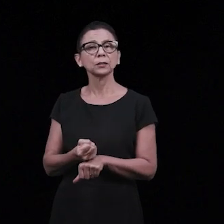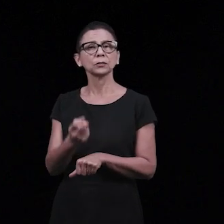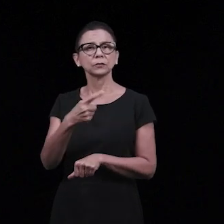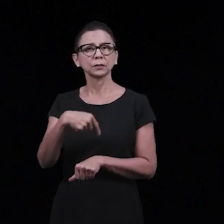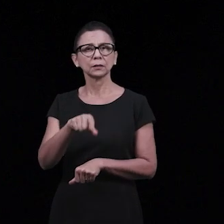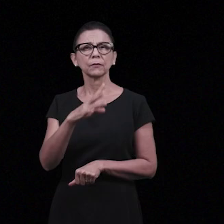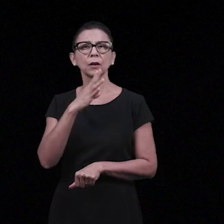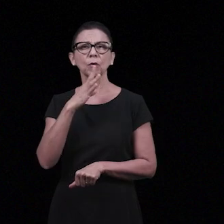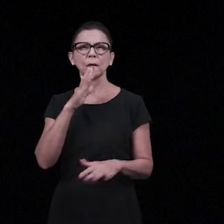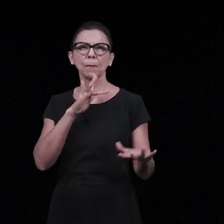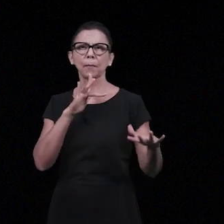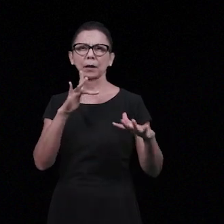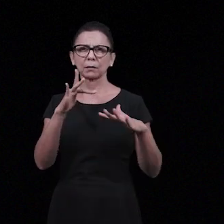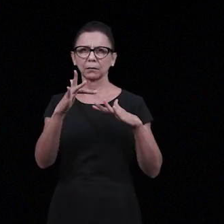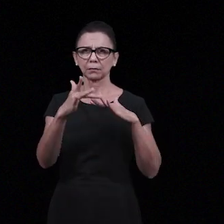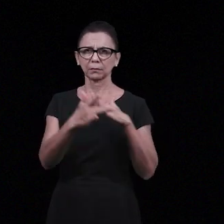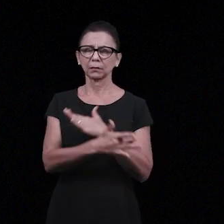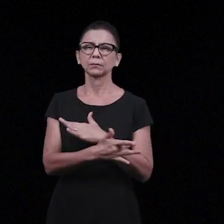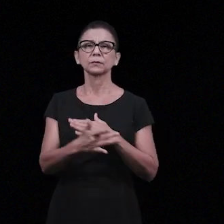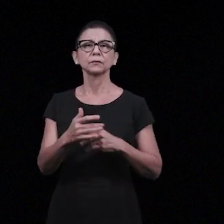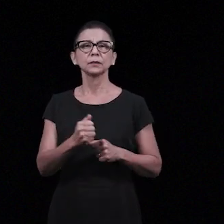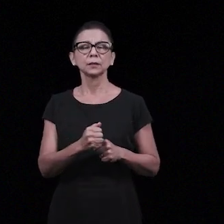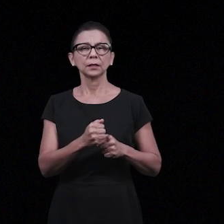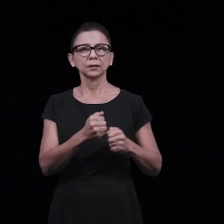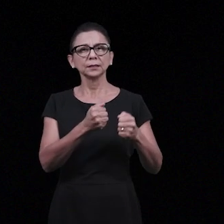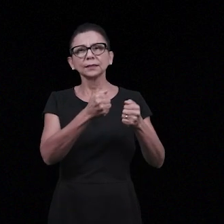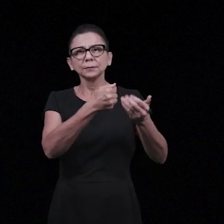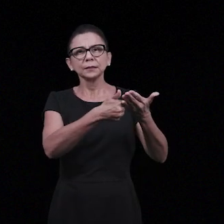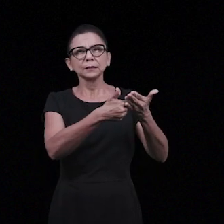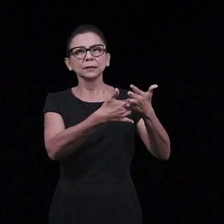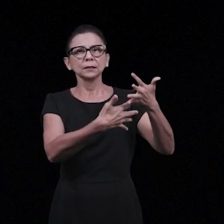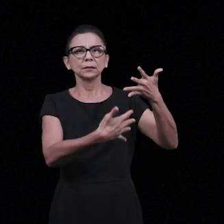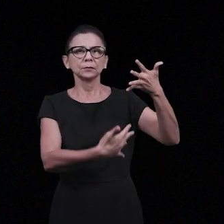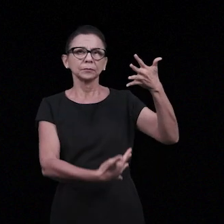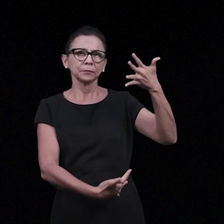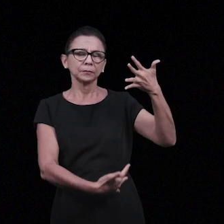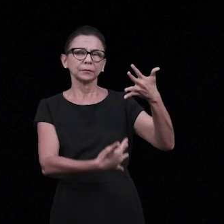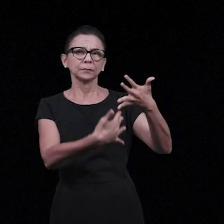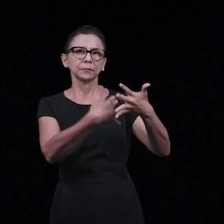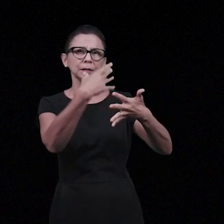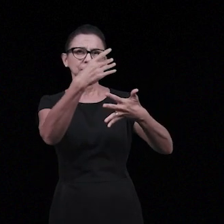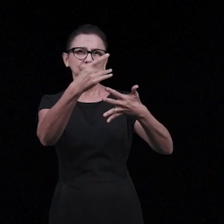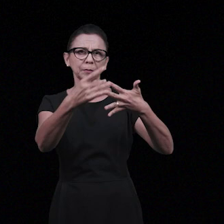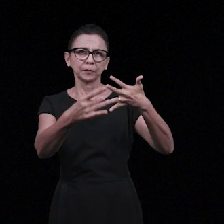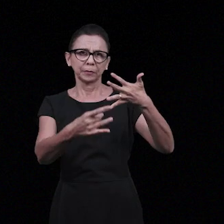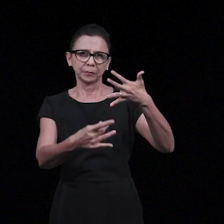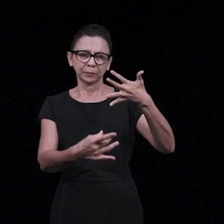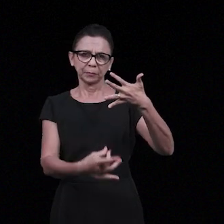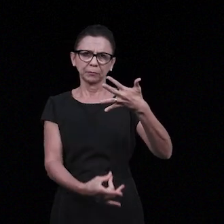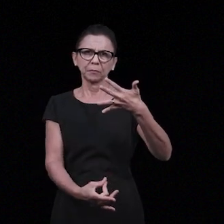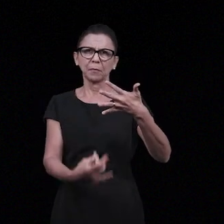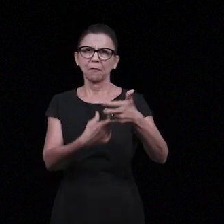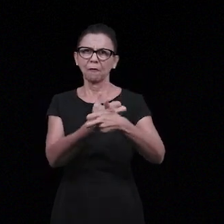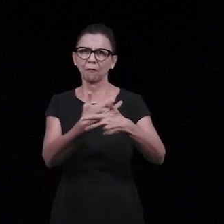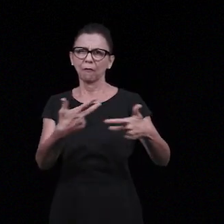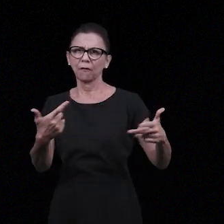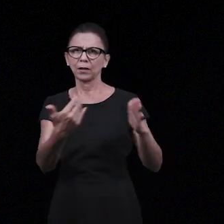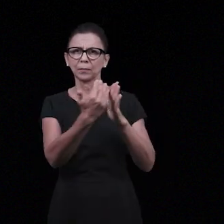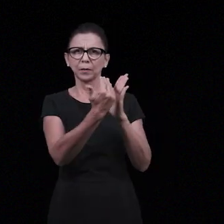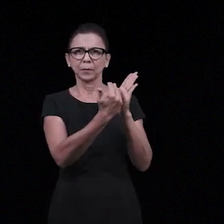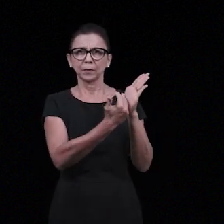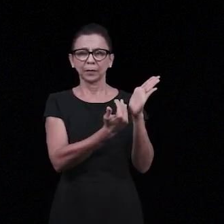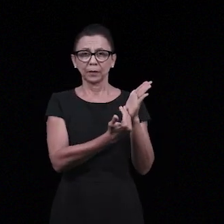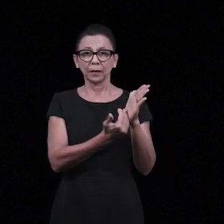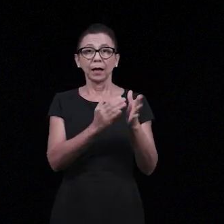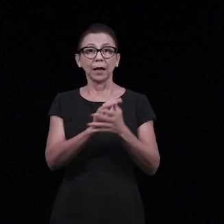nos plateformes numériques. Accompagnez notre agenda hebdomadaire, elle est publiée tous les lundis dans nos réseaux sociaux et dans